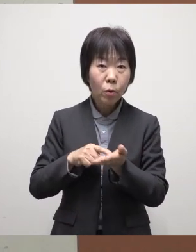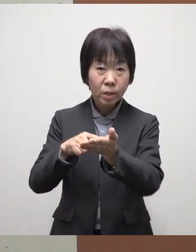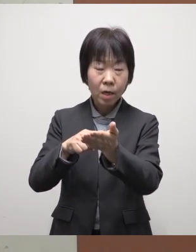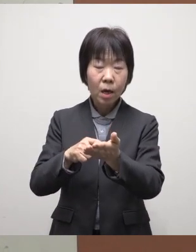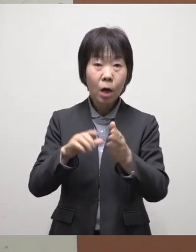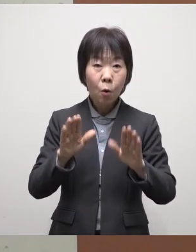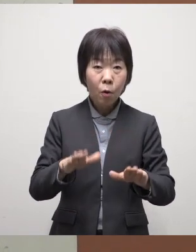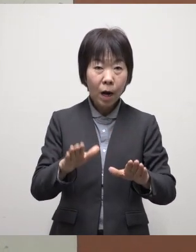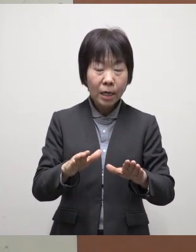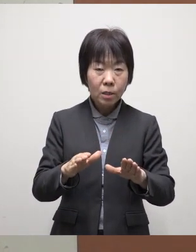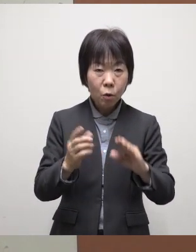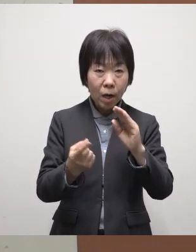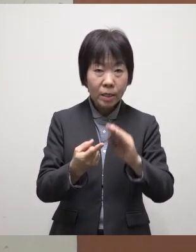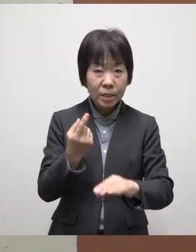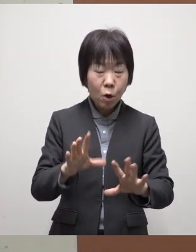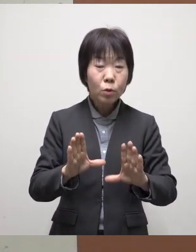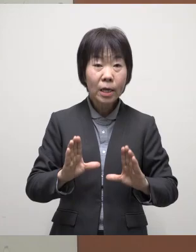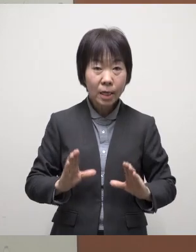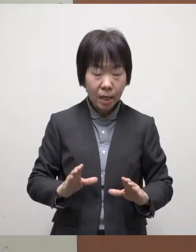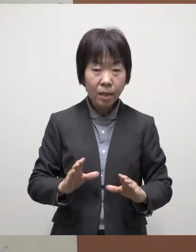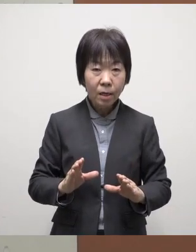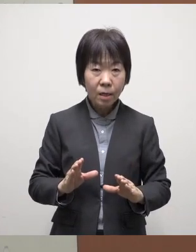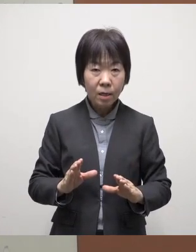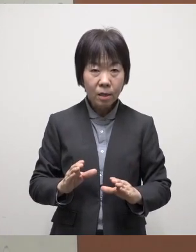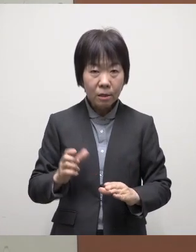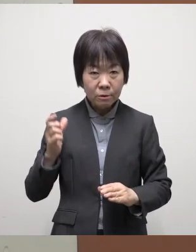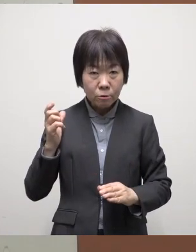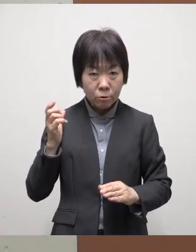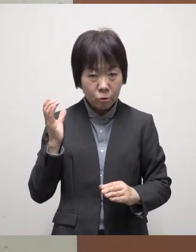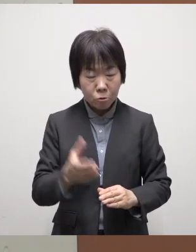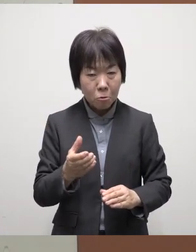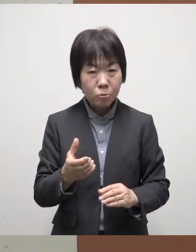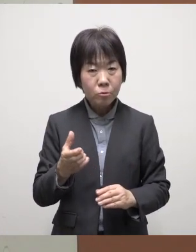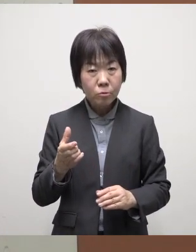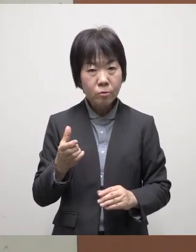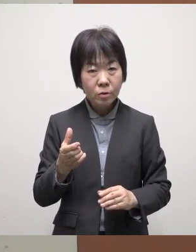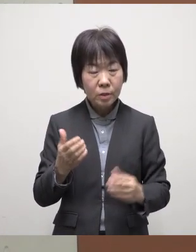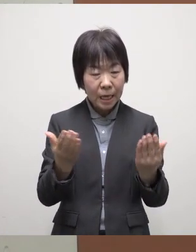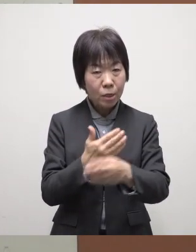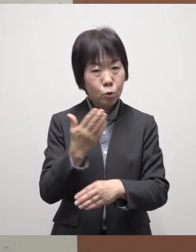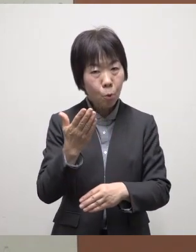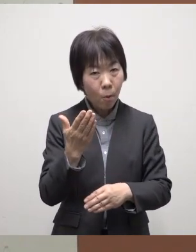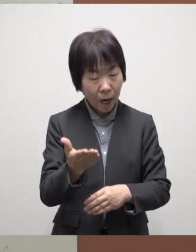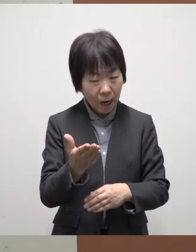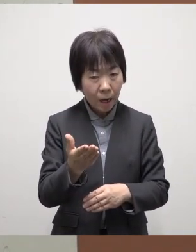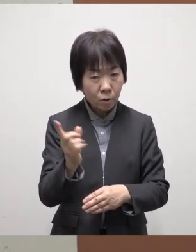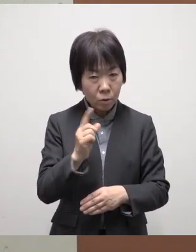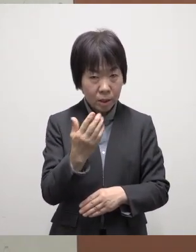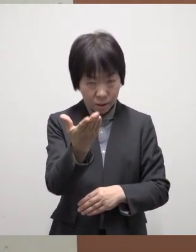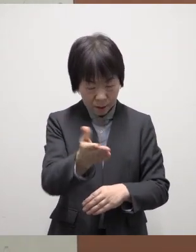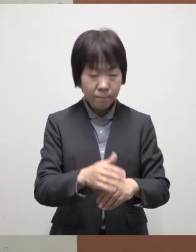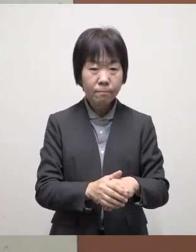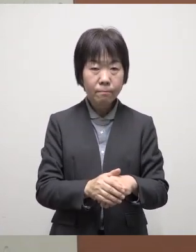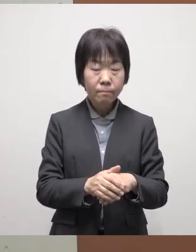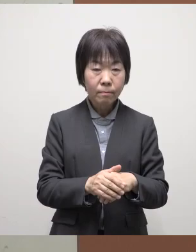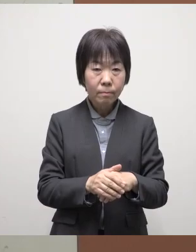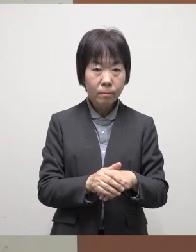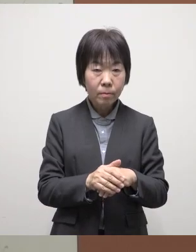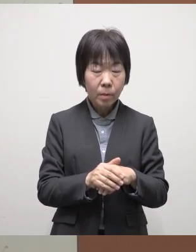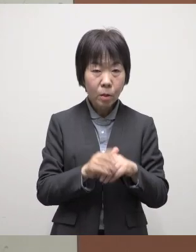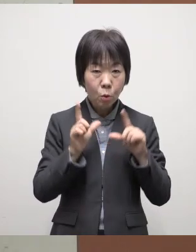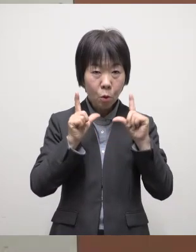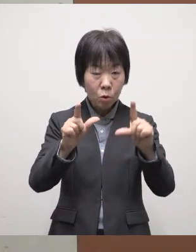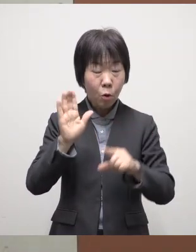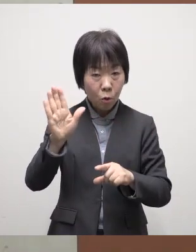けれども今回の発生を受けてちょっと強めになるのかそのあたりはいかがですかこの後